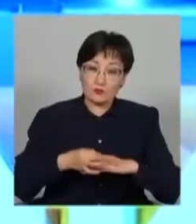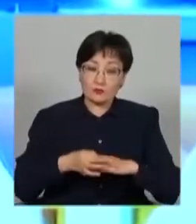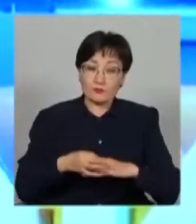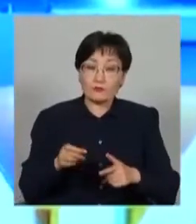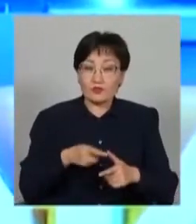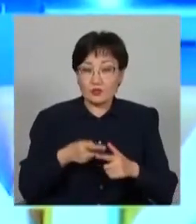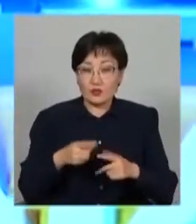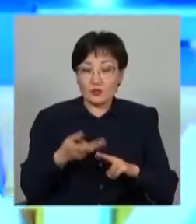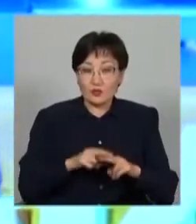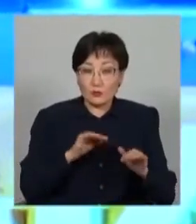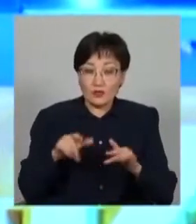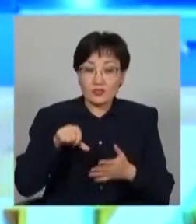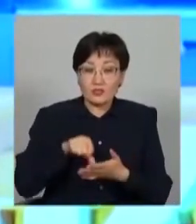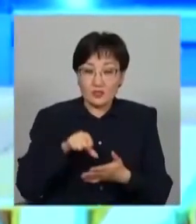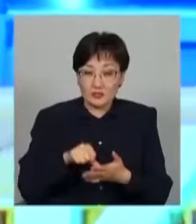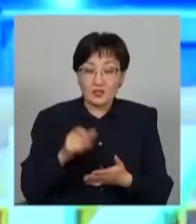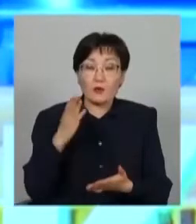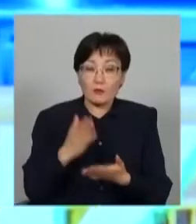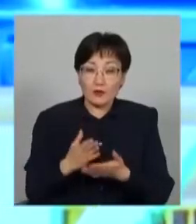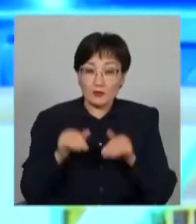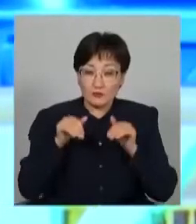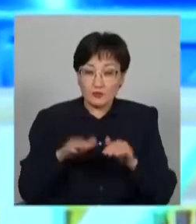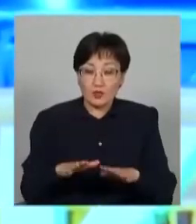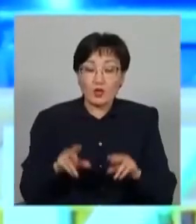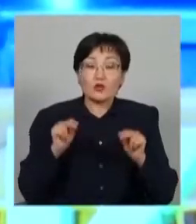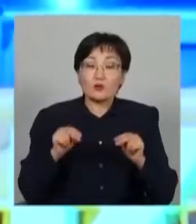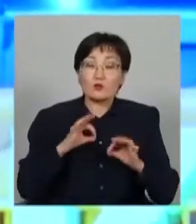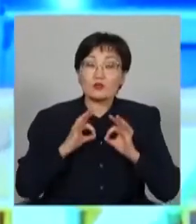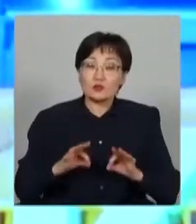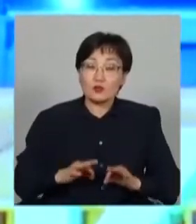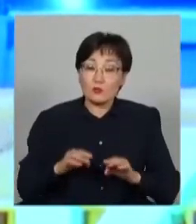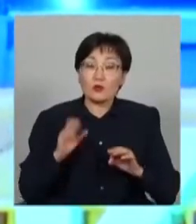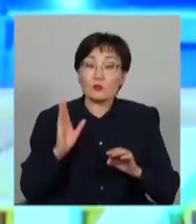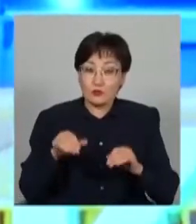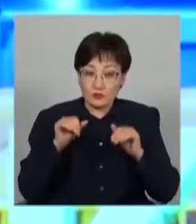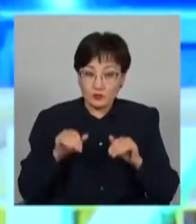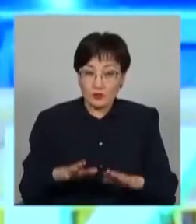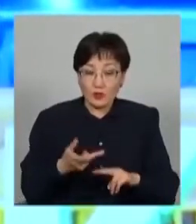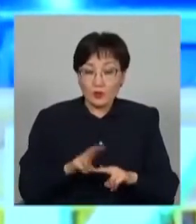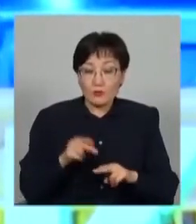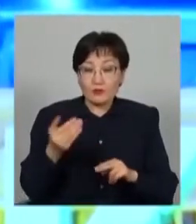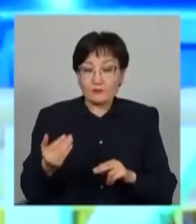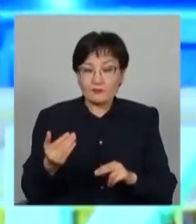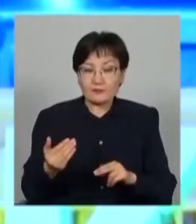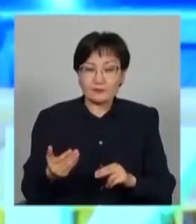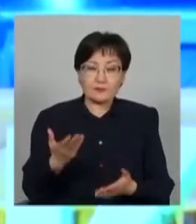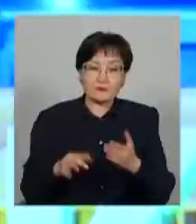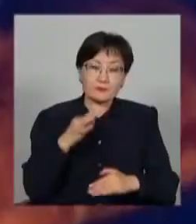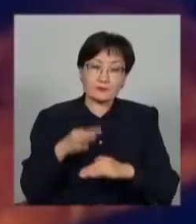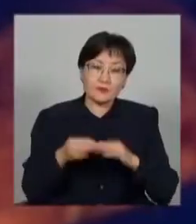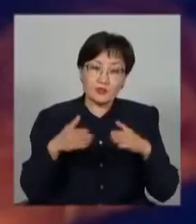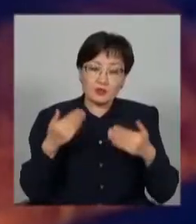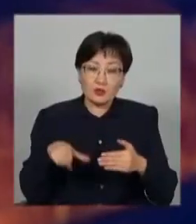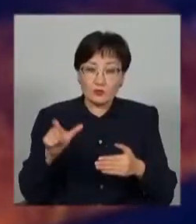болмаса осы іске қатысты бар деп шығаратын болса ол жаңа әділдігін прокуратура шығарады. Ол сол өзі қараған кезде ол сол жердегі жаңағы егер жауапкершілігі жоқ